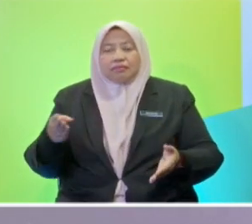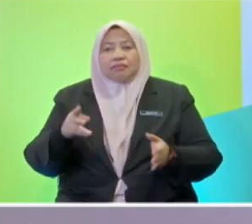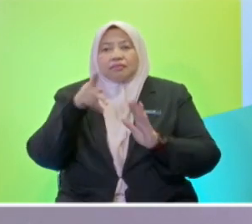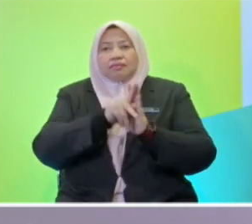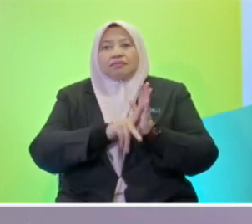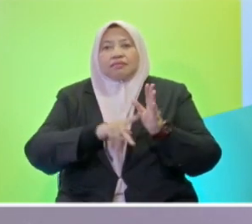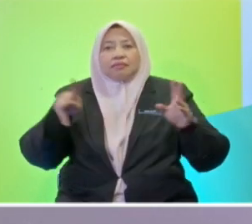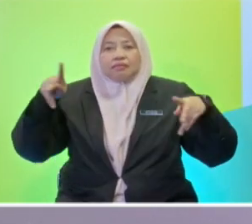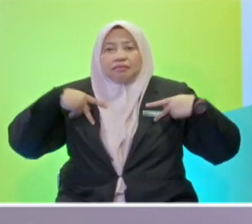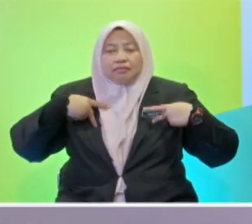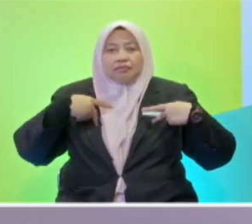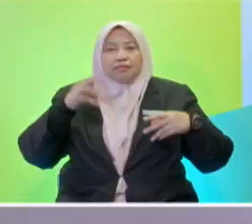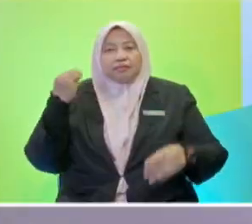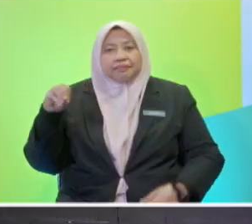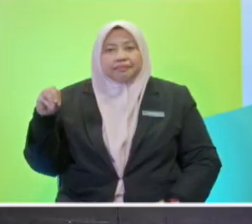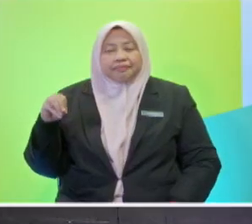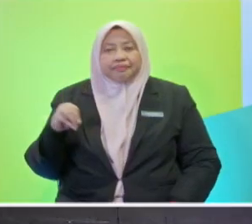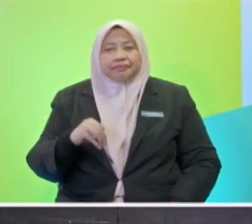kepunyaan mereka